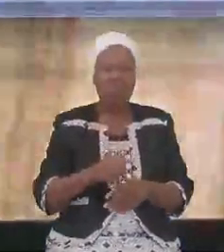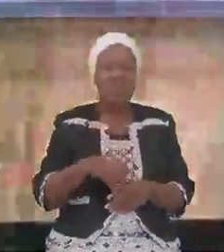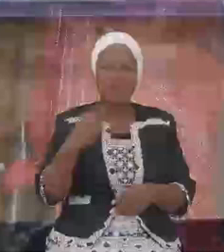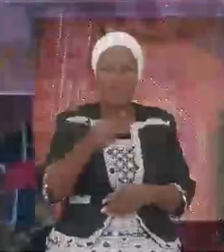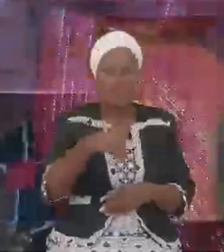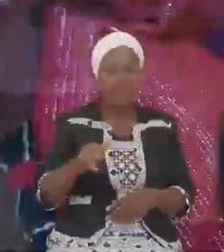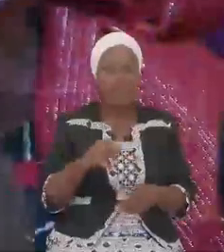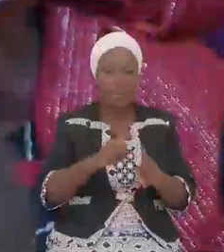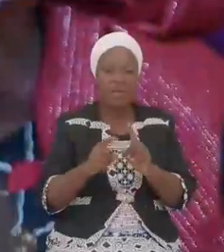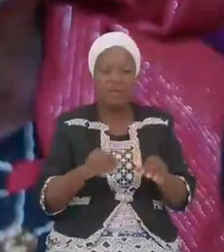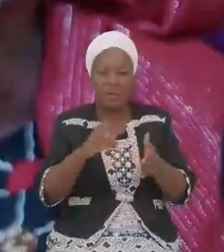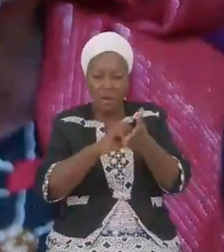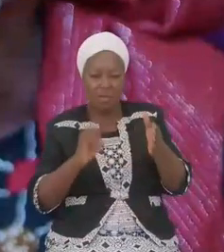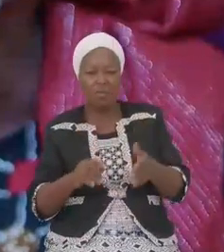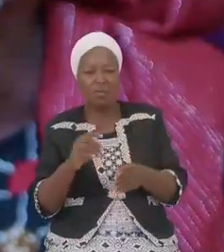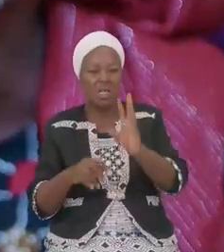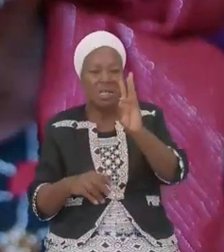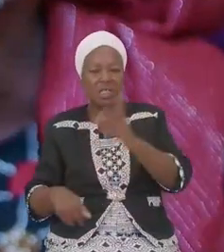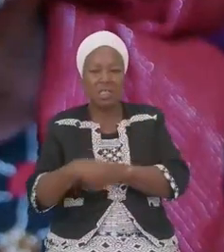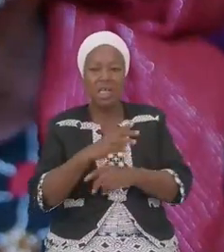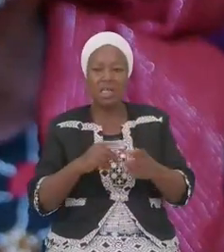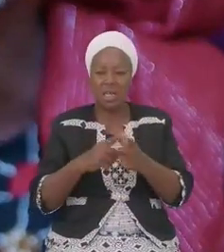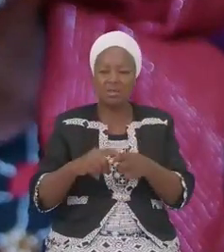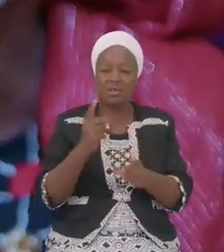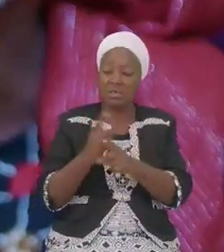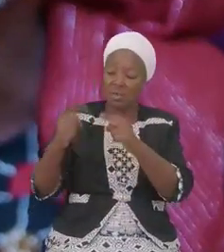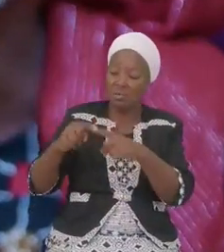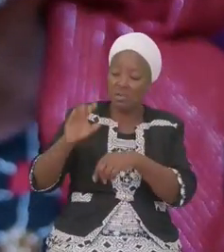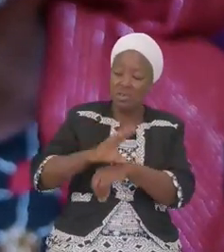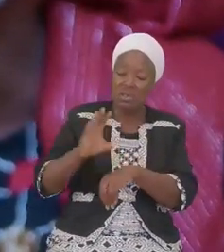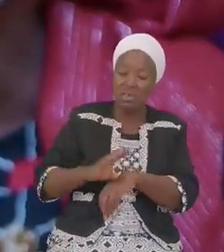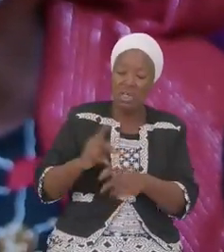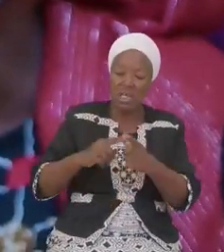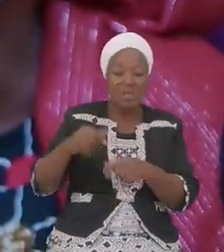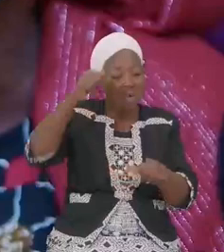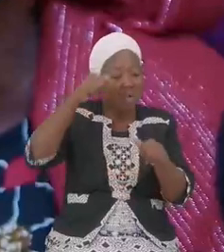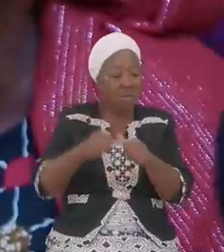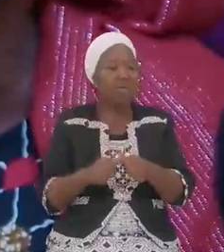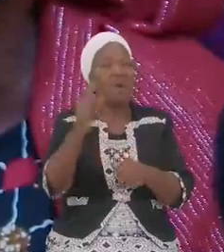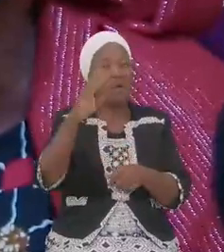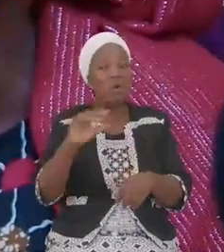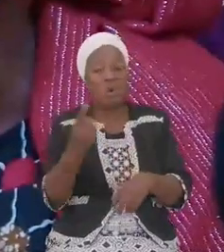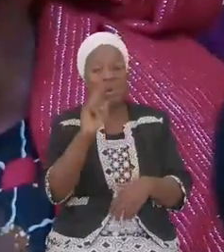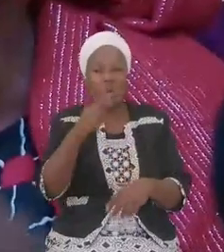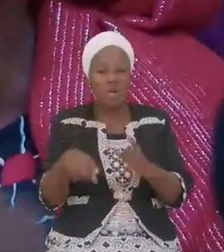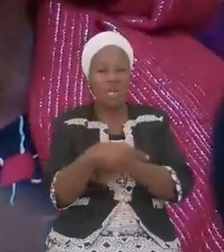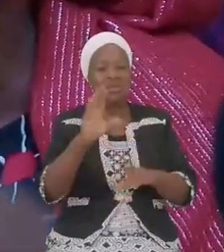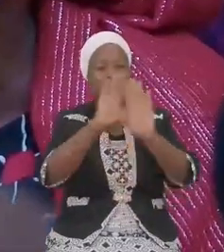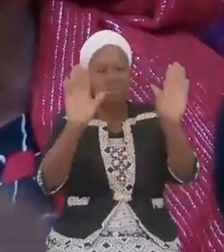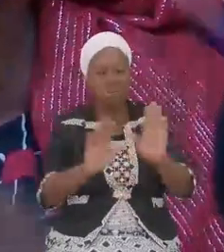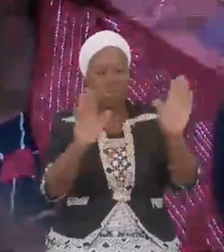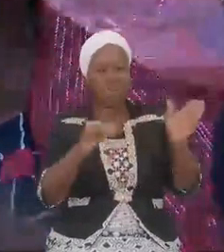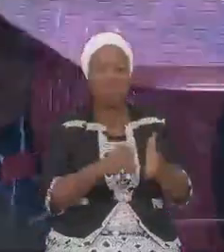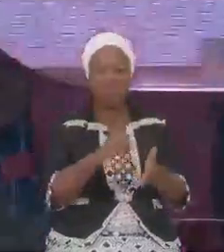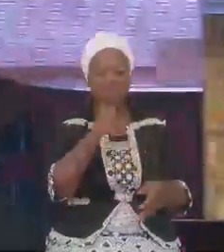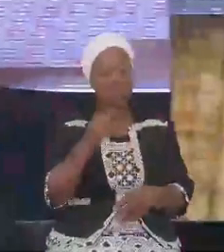et puis vous venez seulement à l'église, vous craignez Dieu, vous rappelez, vous souvenez de Dieu un dimanche, ce n'est pas ça.